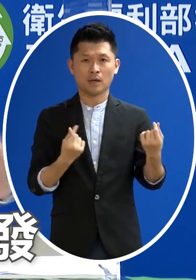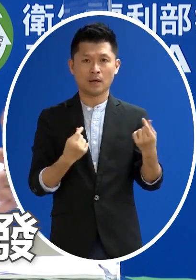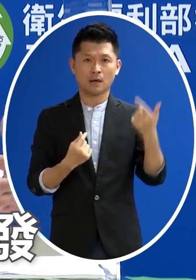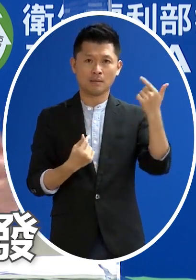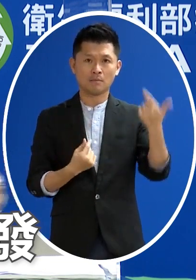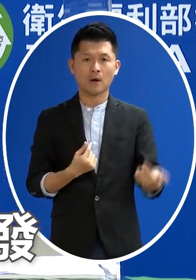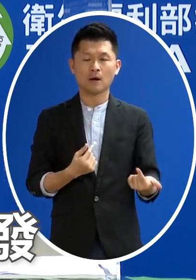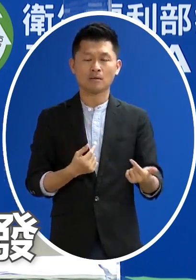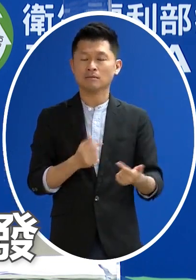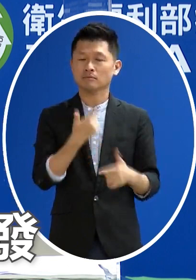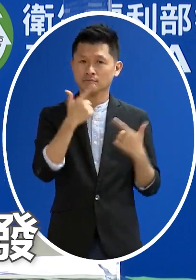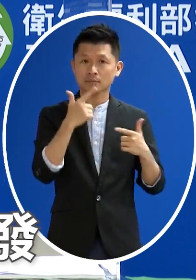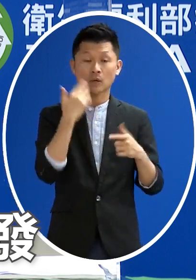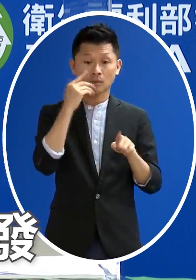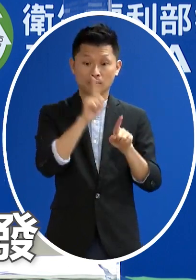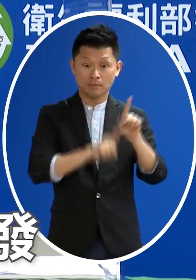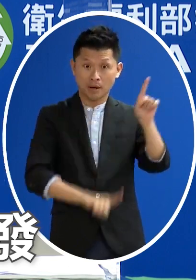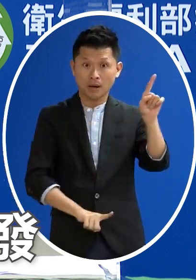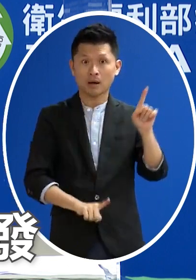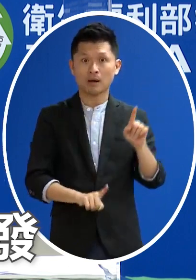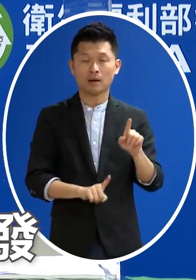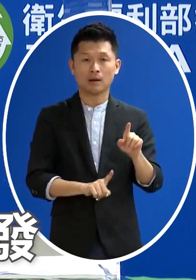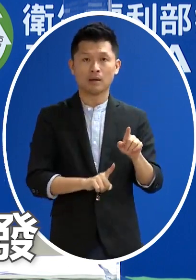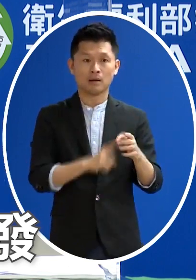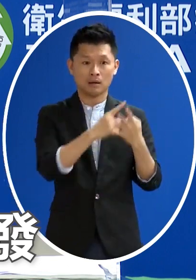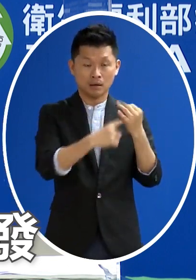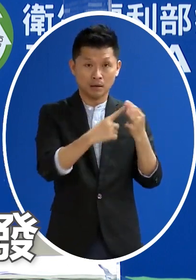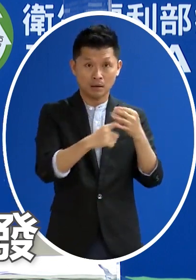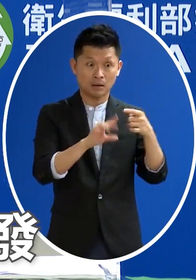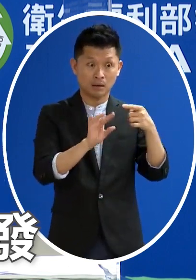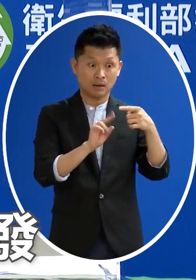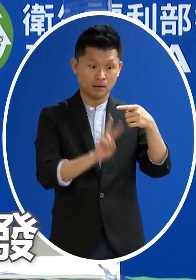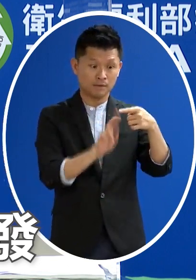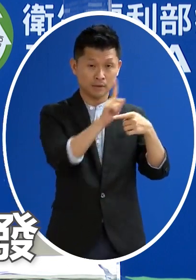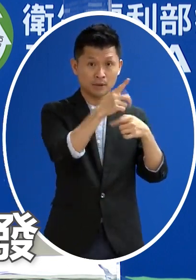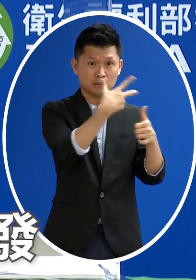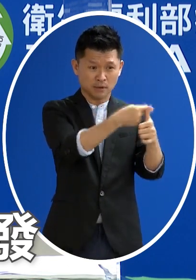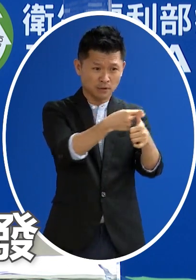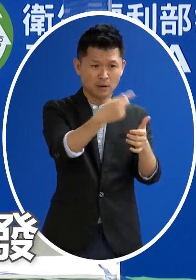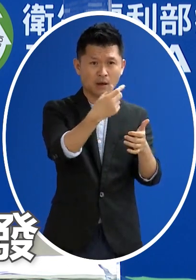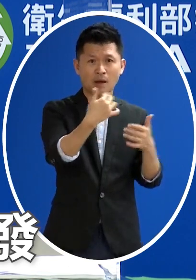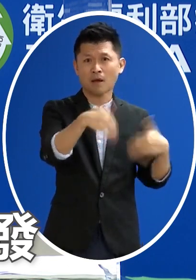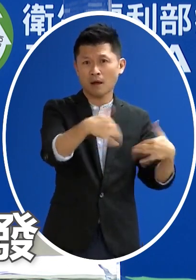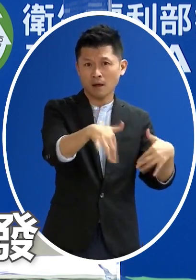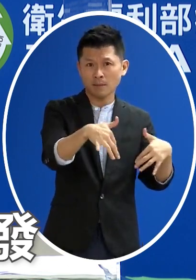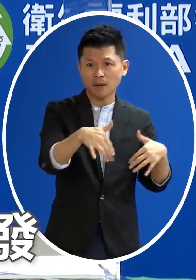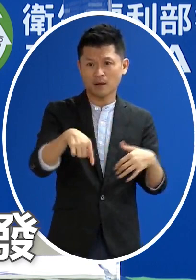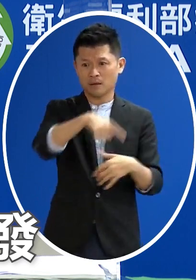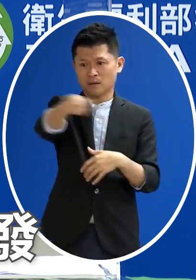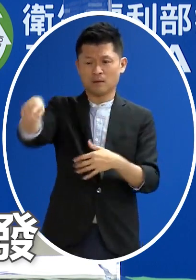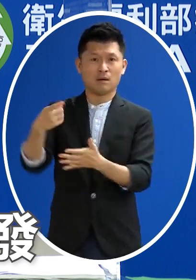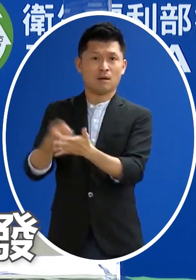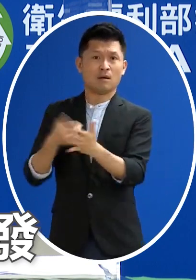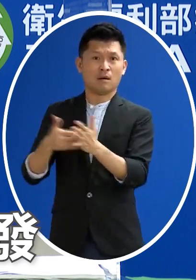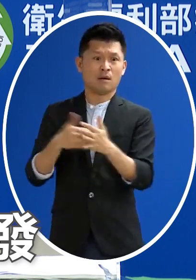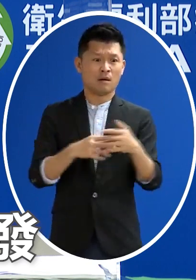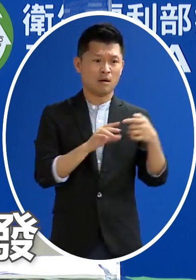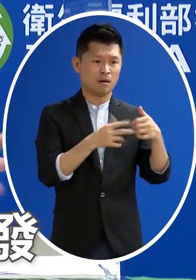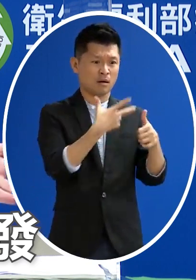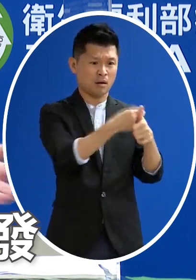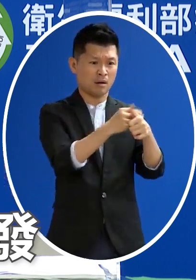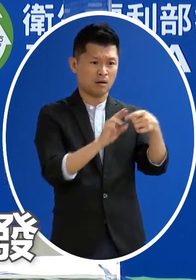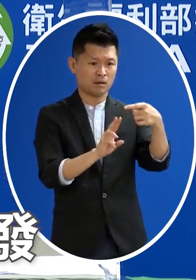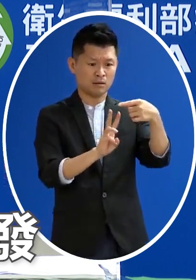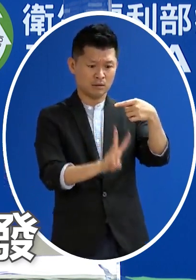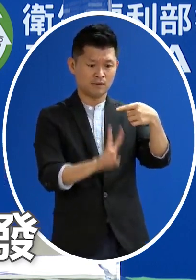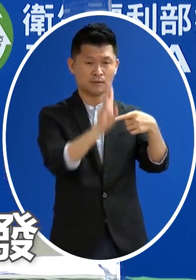差距很多。哦，你应该打的，那你连这一半都没有打到，或者大家都已经打完，你连三分之二没有。那当然我们